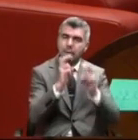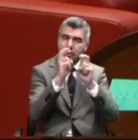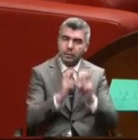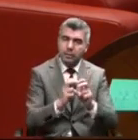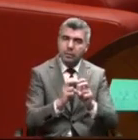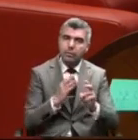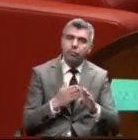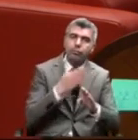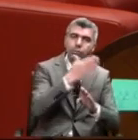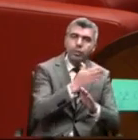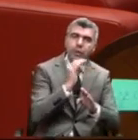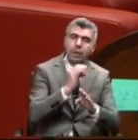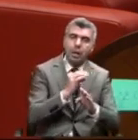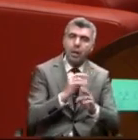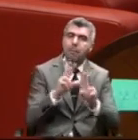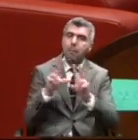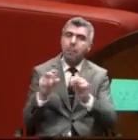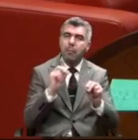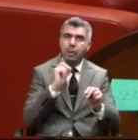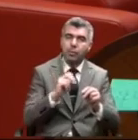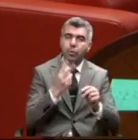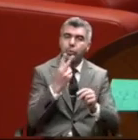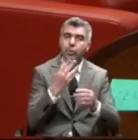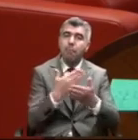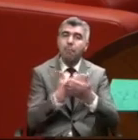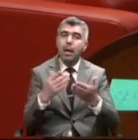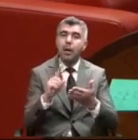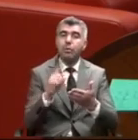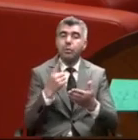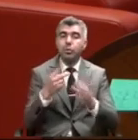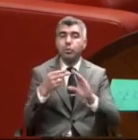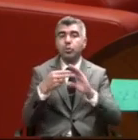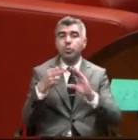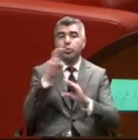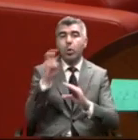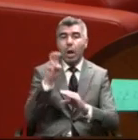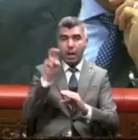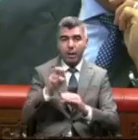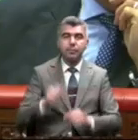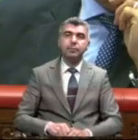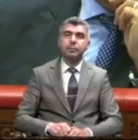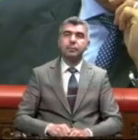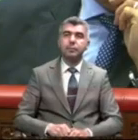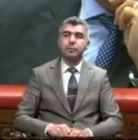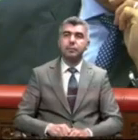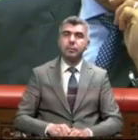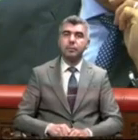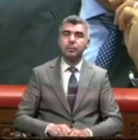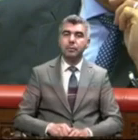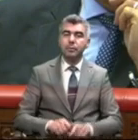بها كيف مشينا بها كيف قلت لكم وجبنا جوج د المليار ونص هذا